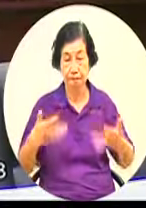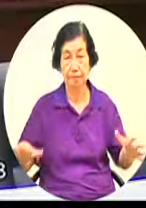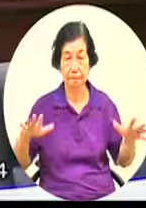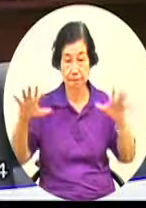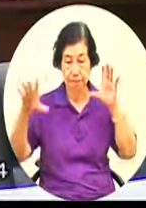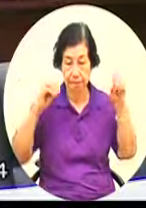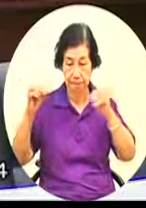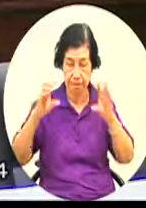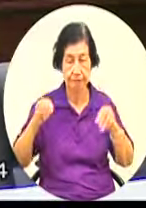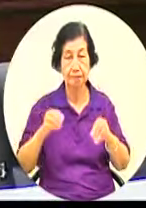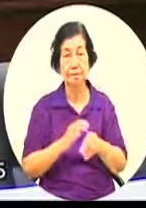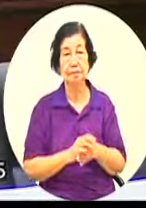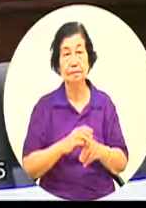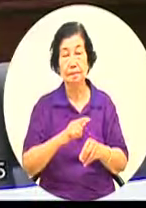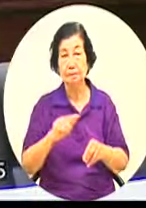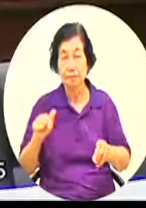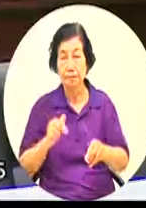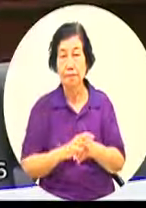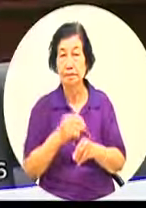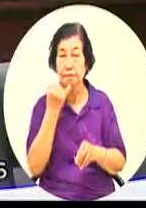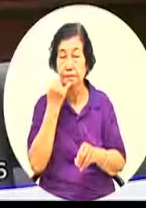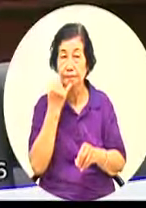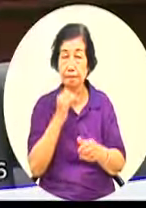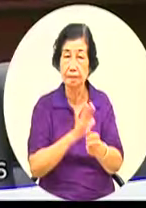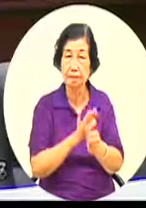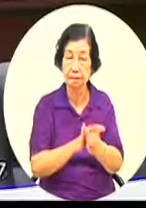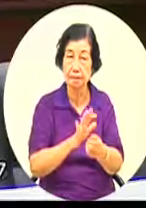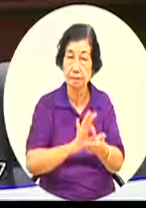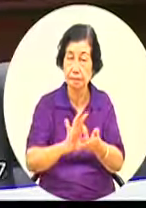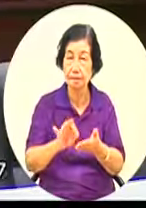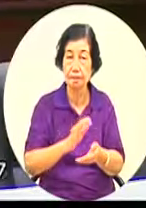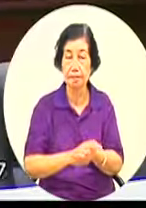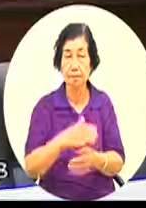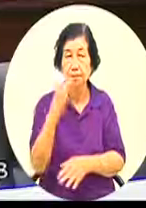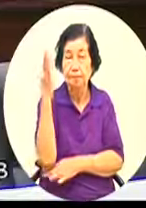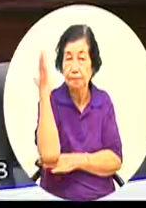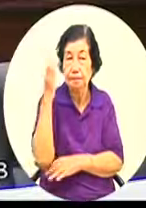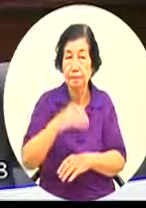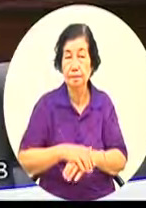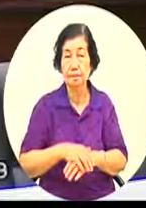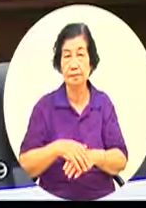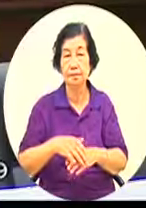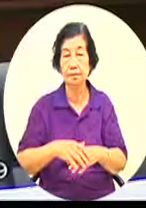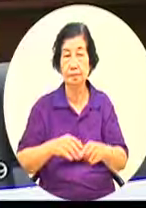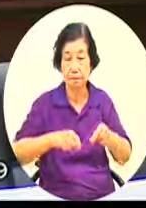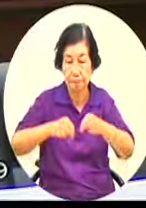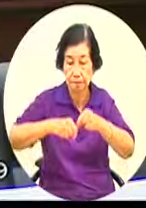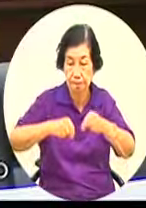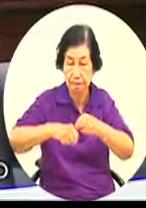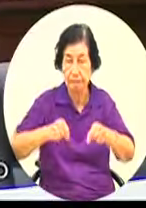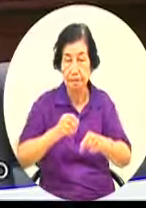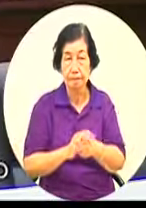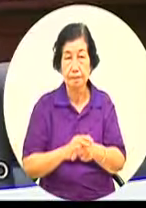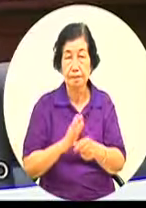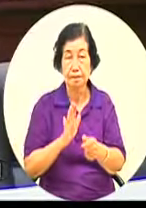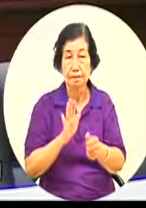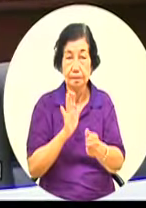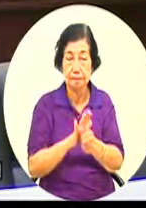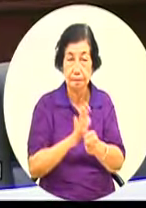用，政策如果做对了，可以改变很多很多未来的孩子的未